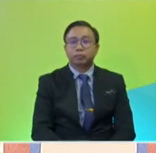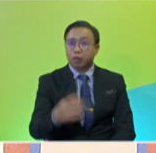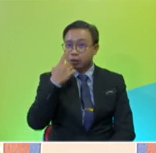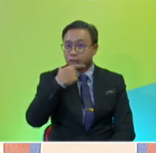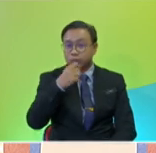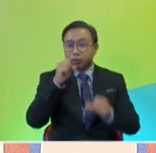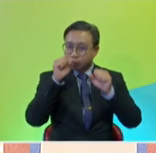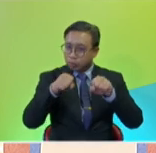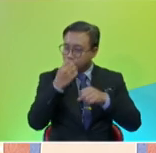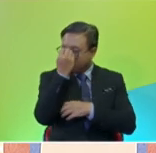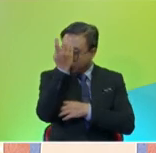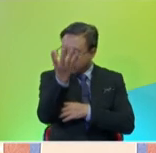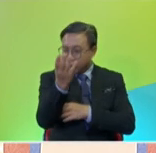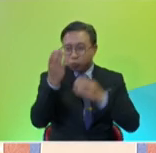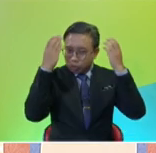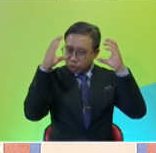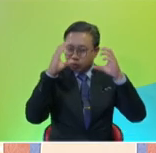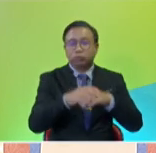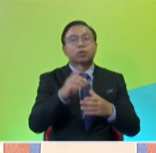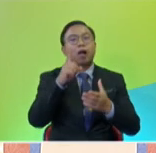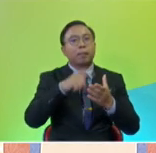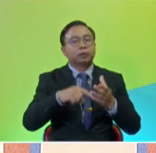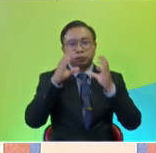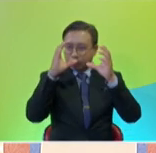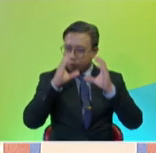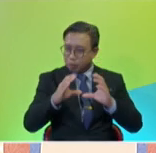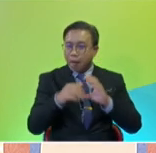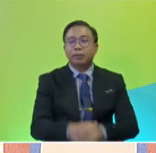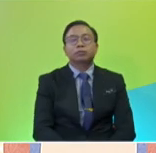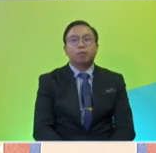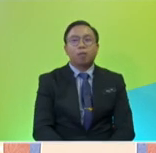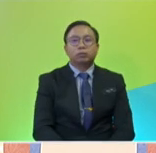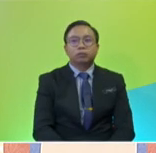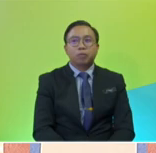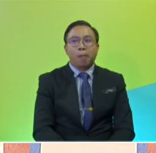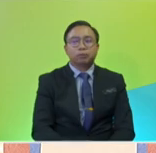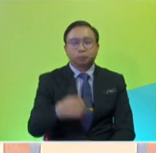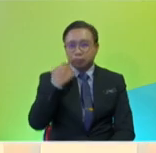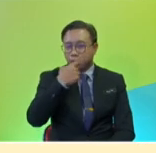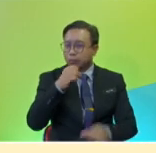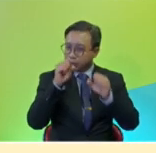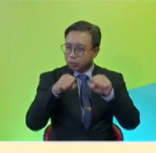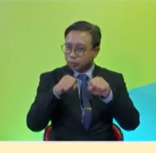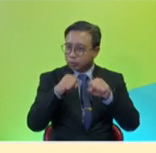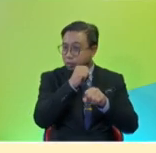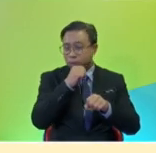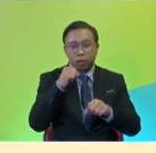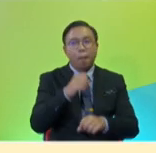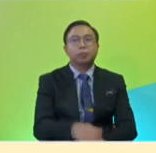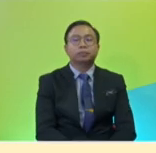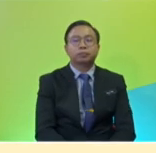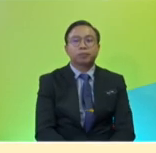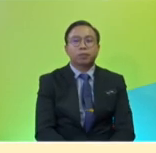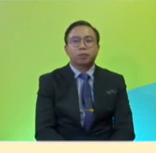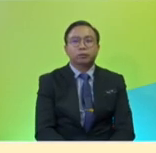boleh beritahu cikgu? Ha, apakah caranya? Yang pertama. Siapa boleh jawab? Okey, Kuan Shen, sila